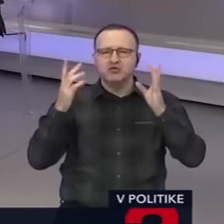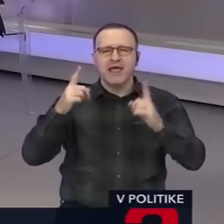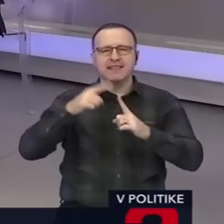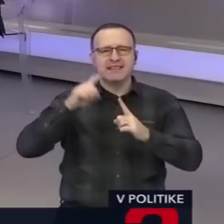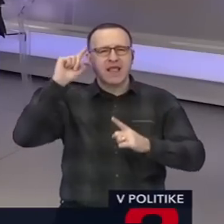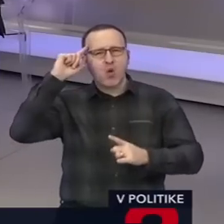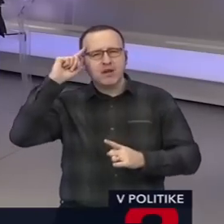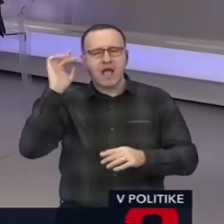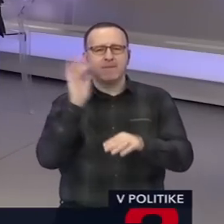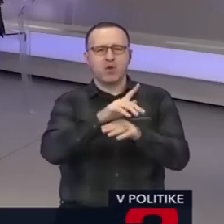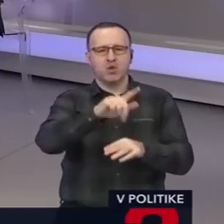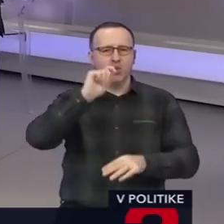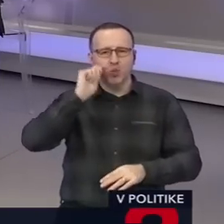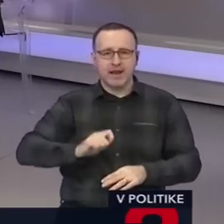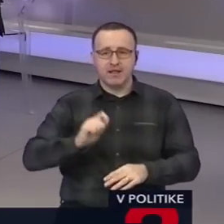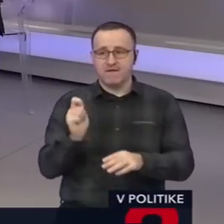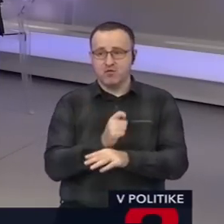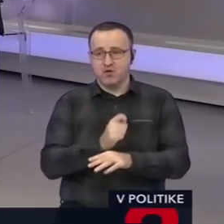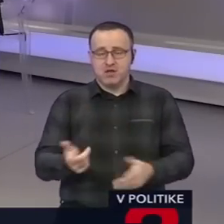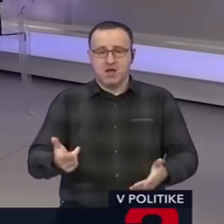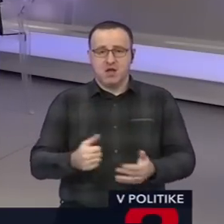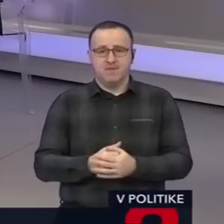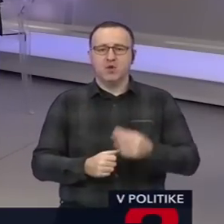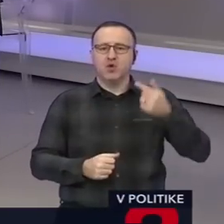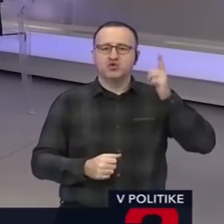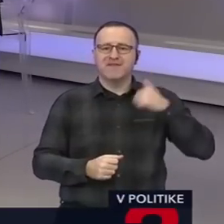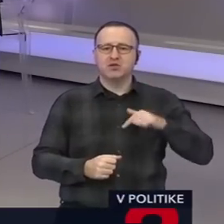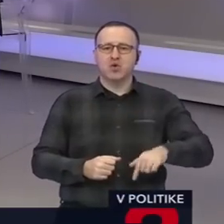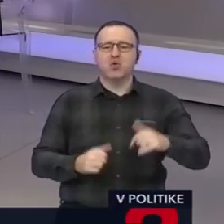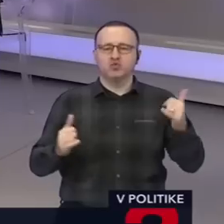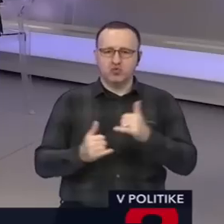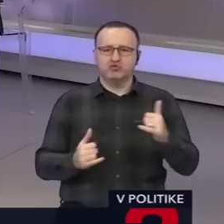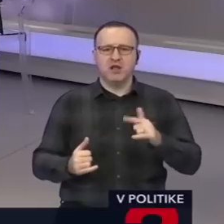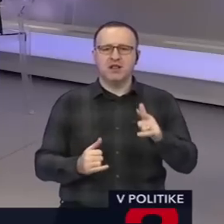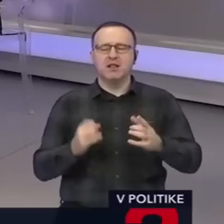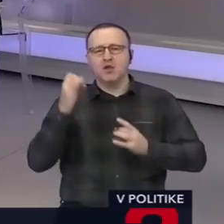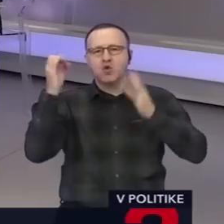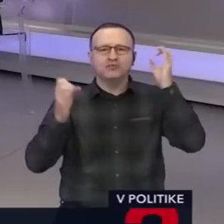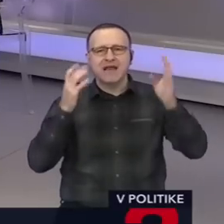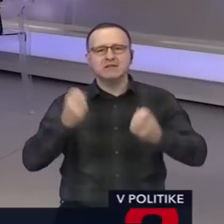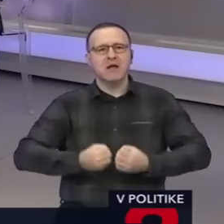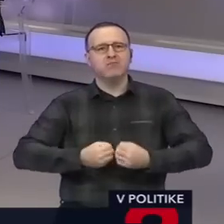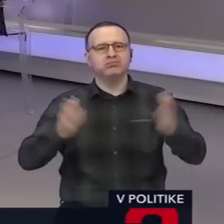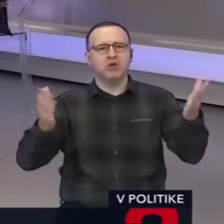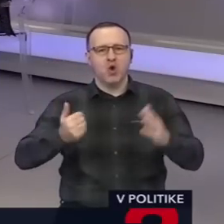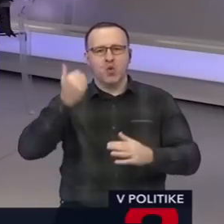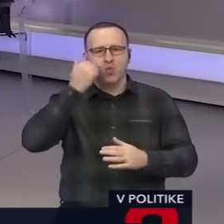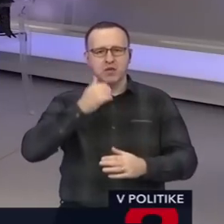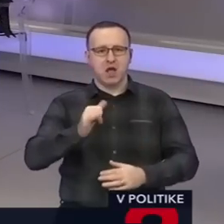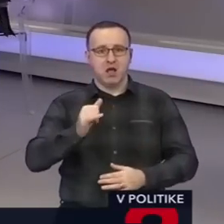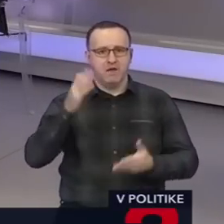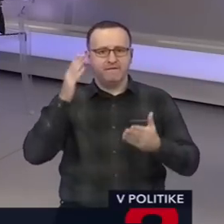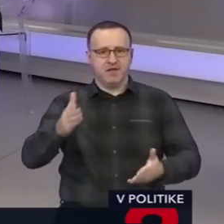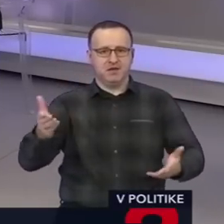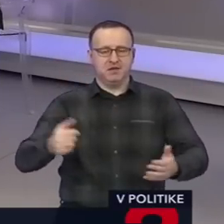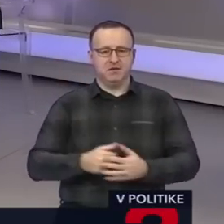voči Ukrajine a voči vojne na Ukrajine na Slovensku naozaj veľmi darí, pán poslanec Krupa. Či to